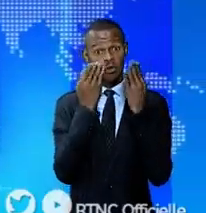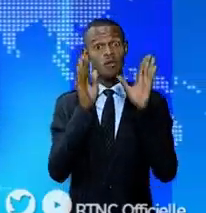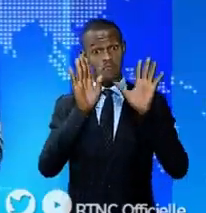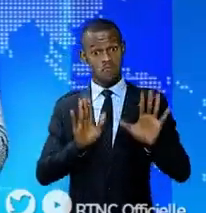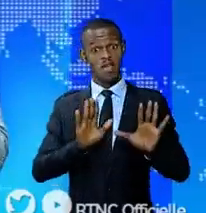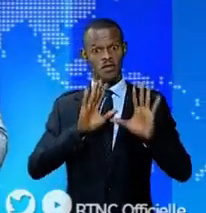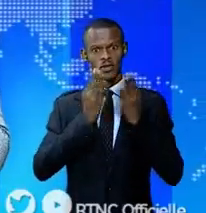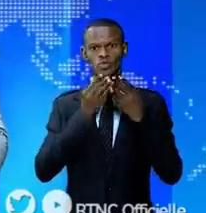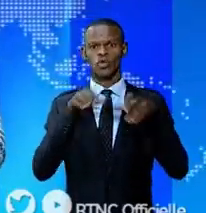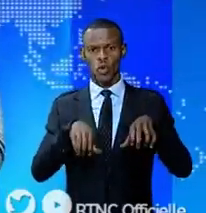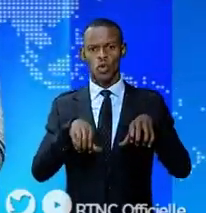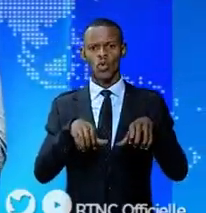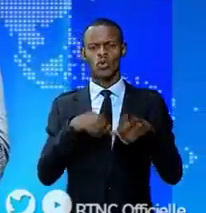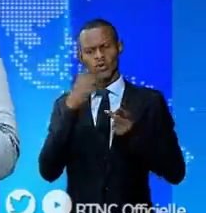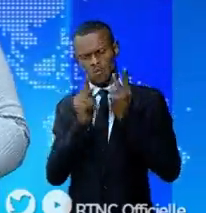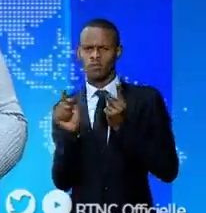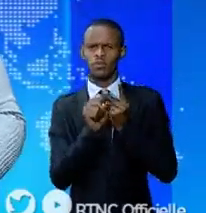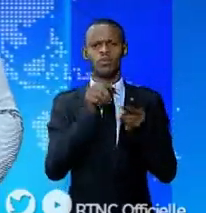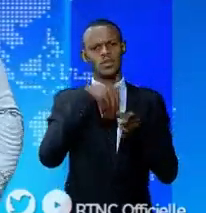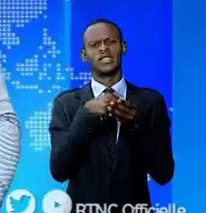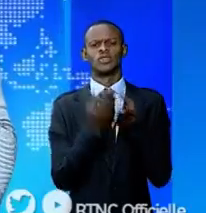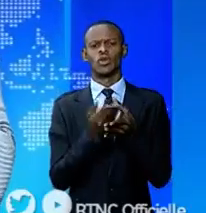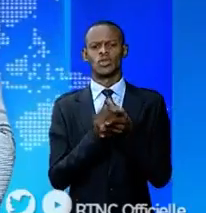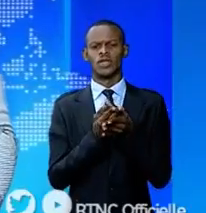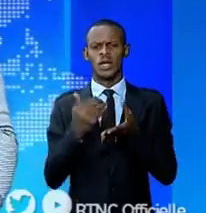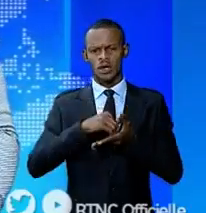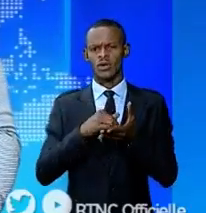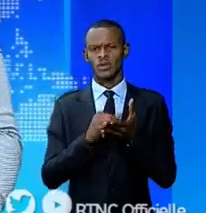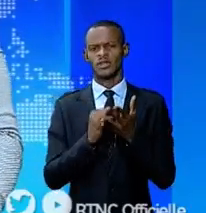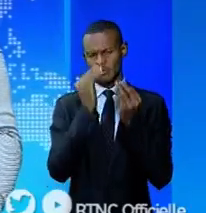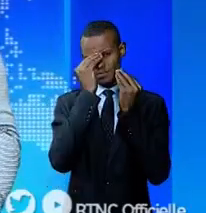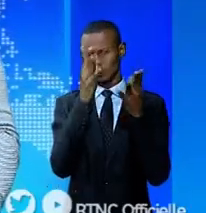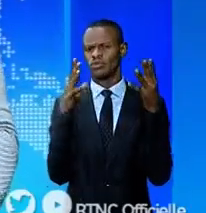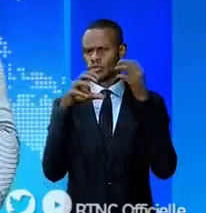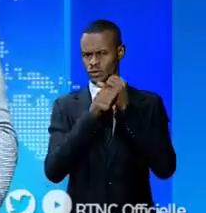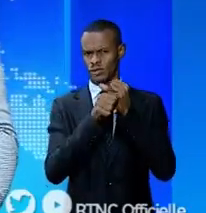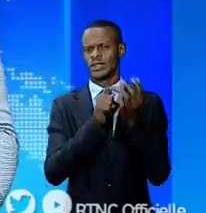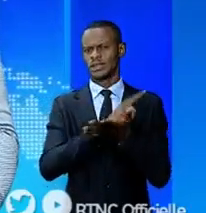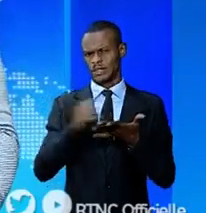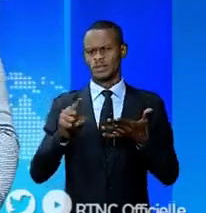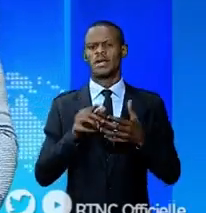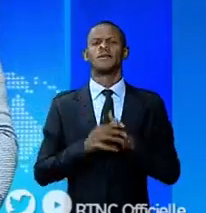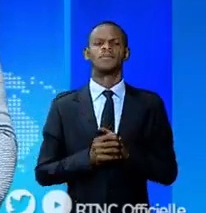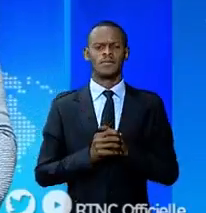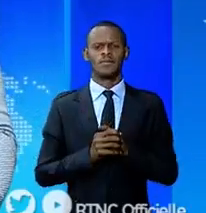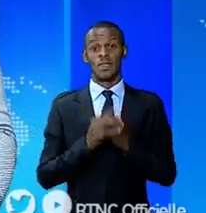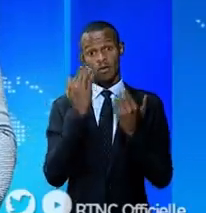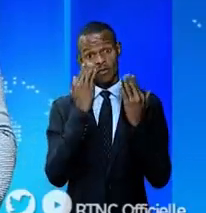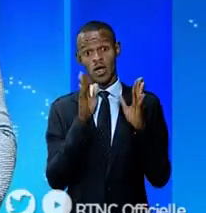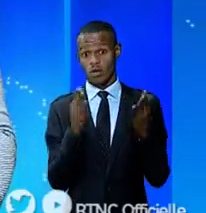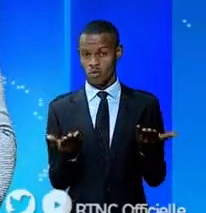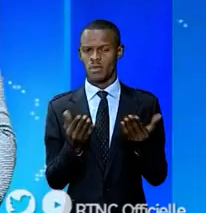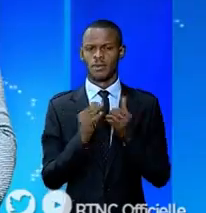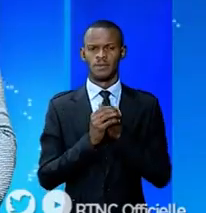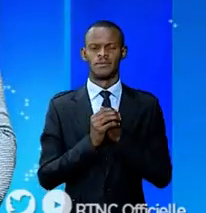démocratique du Congo à travers nos dossiers. Bien évidemment, vous aurez droit à la rétrospective de l'actualité de la semaine. Question de vous mettre au